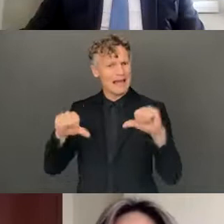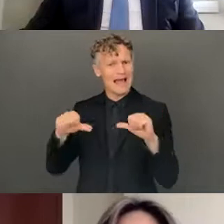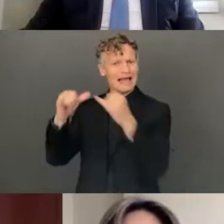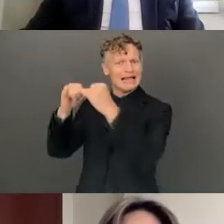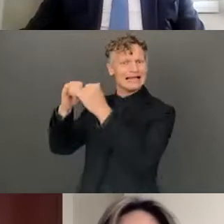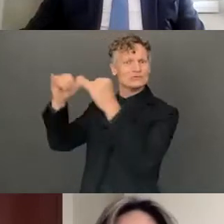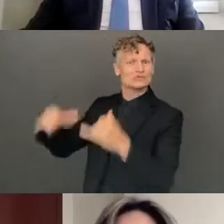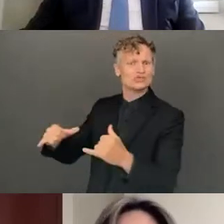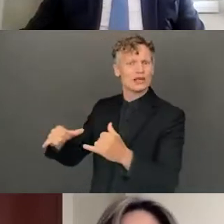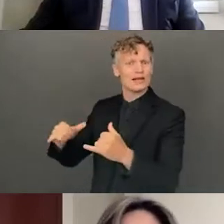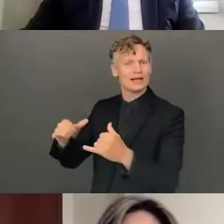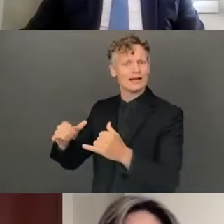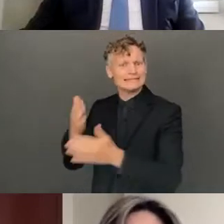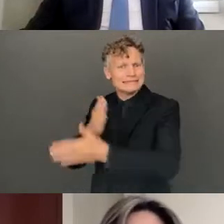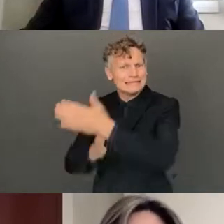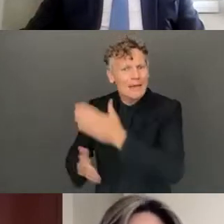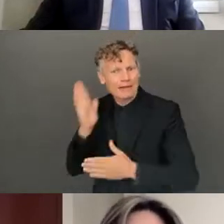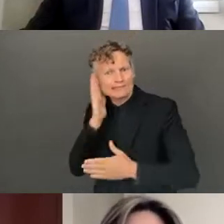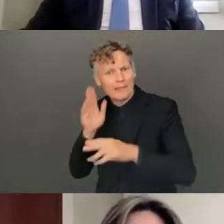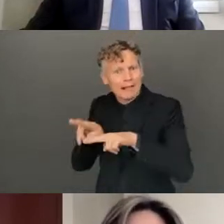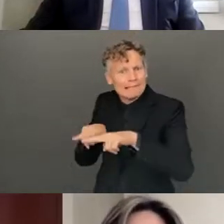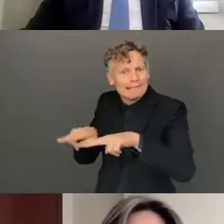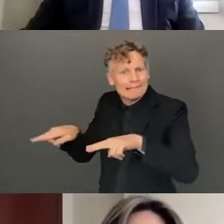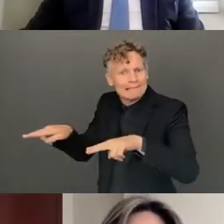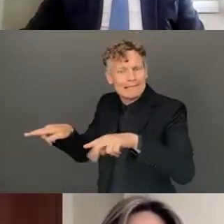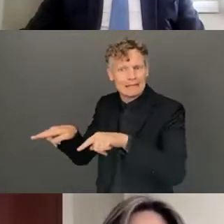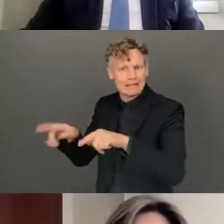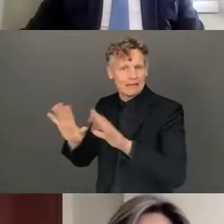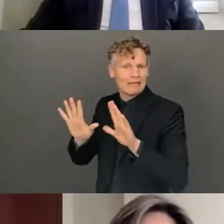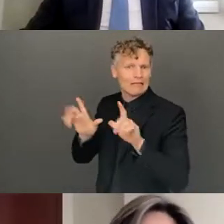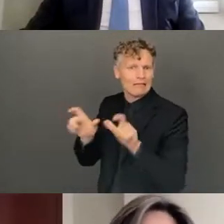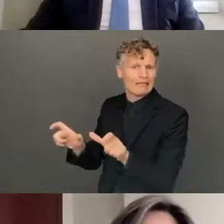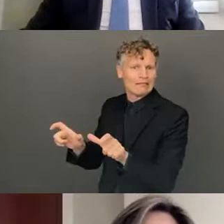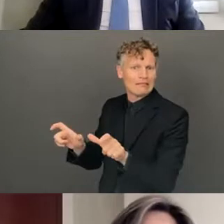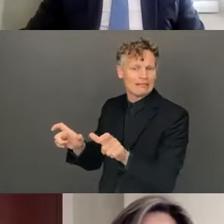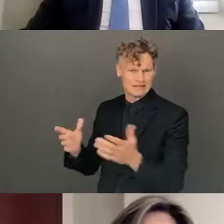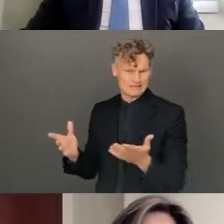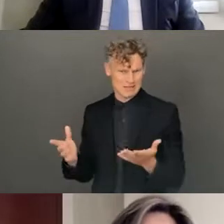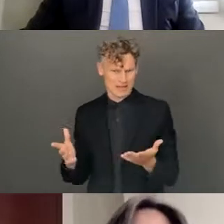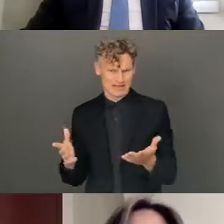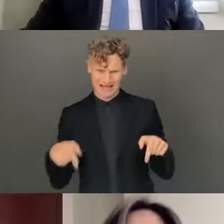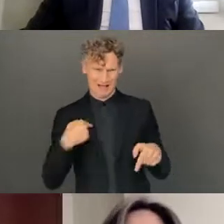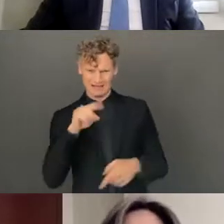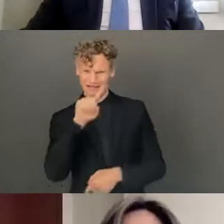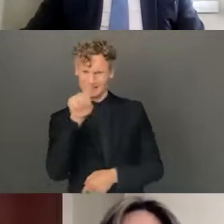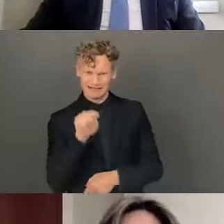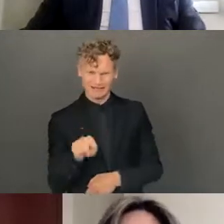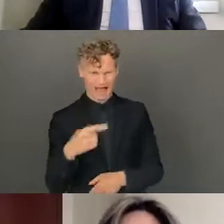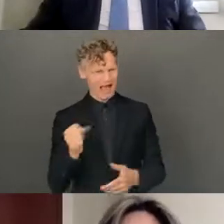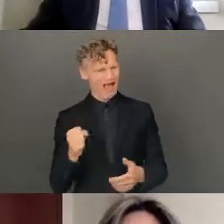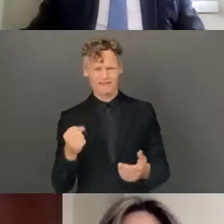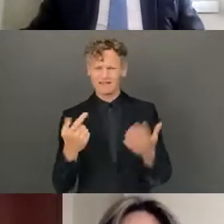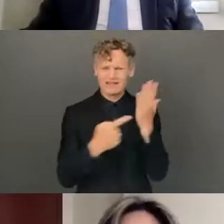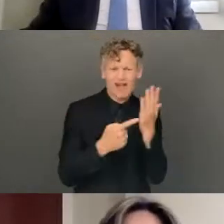cela continue à se passer dans un moment où nous pouvons se réunir de manière numérique comme ici? Pourquoi est-ce que nous